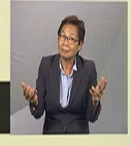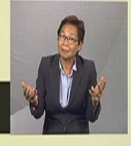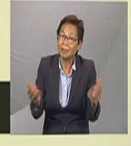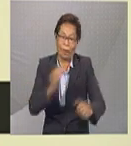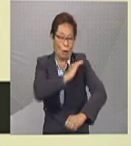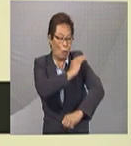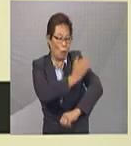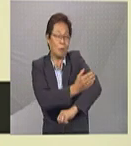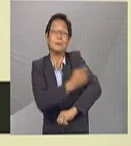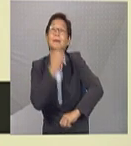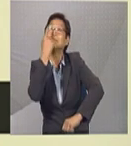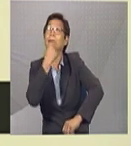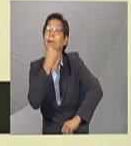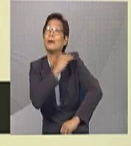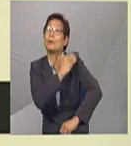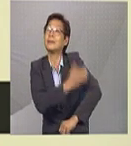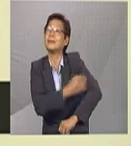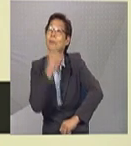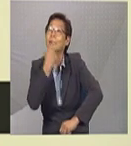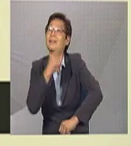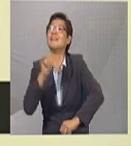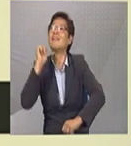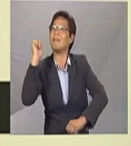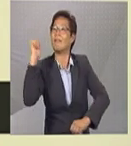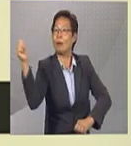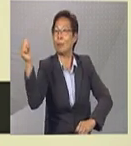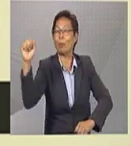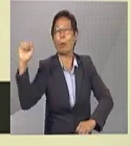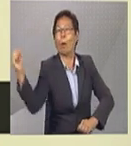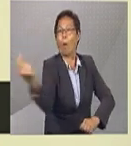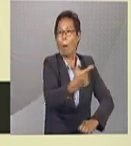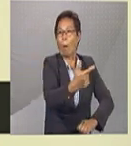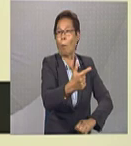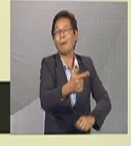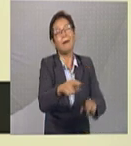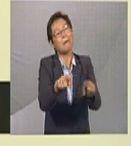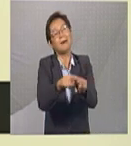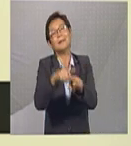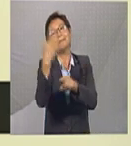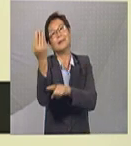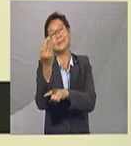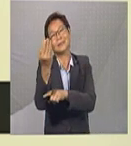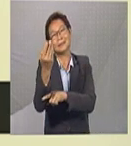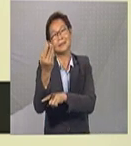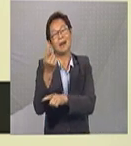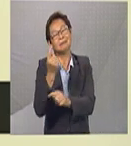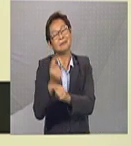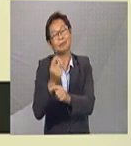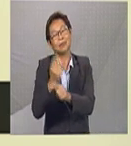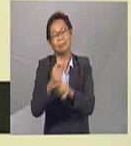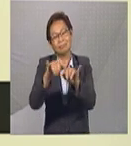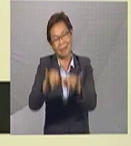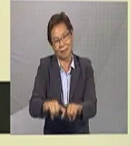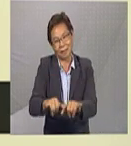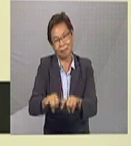kuasa yang ada adalah di tangan tuan-tuan dan puan-puan. Oleh itu, seperti biasa, kekal